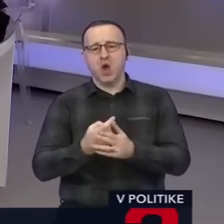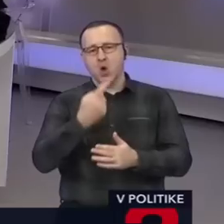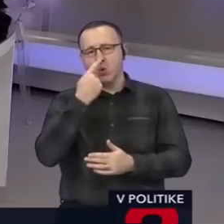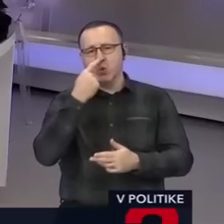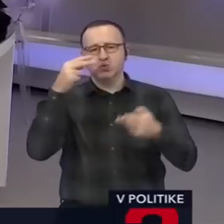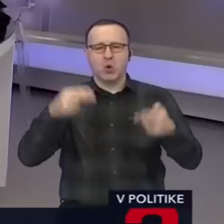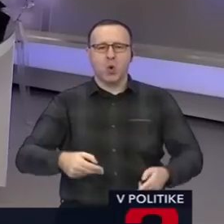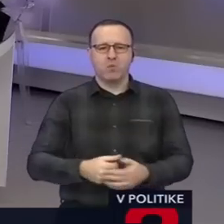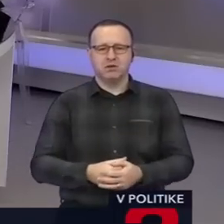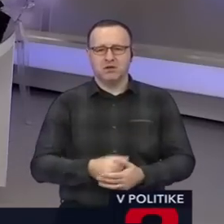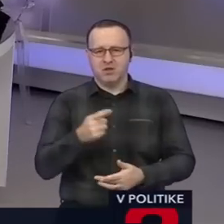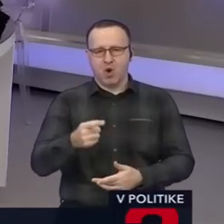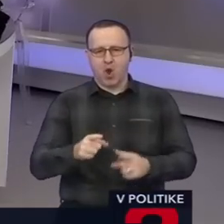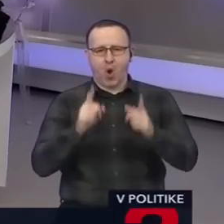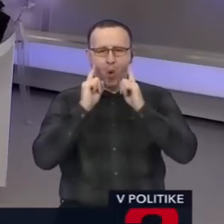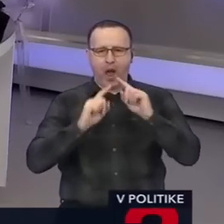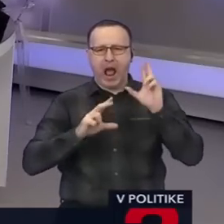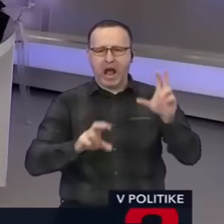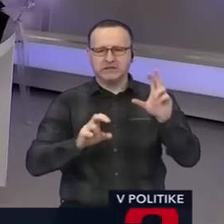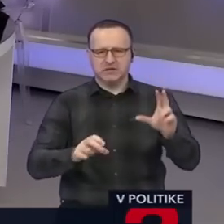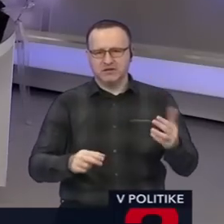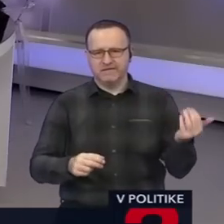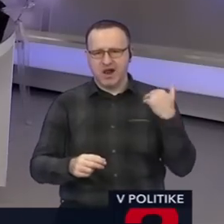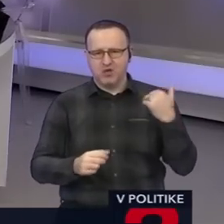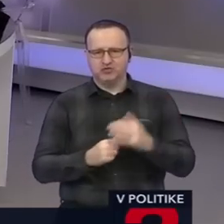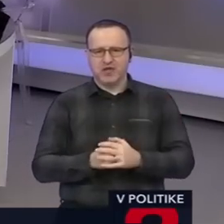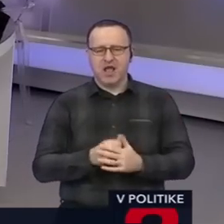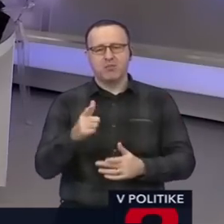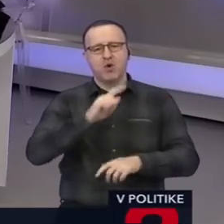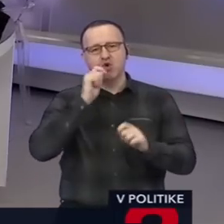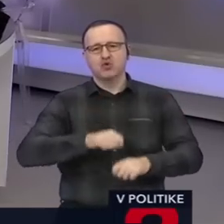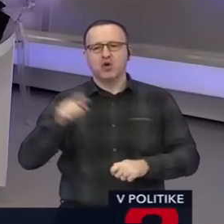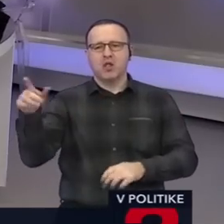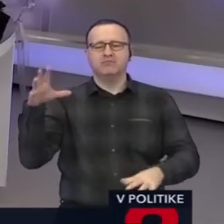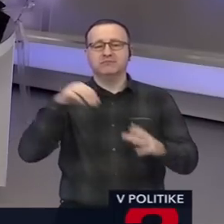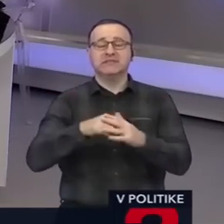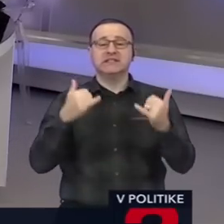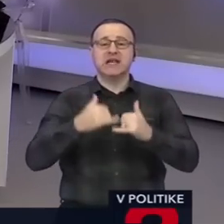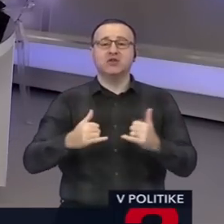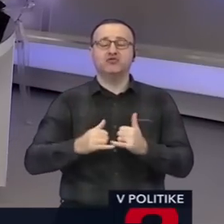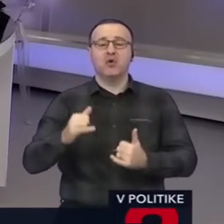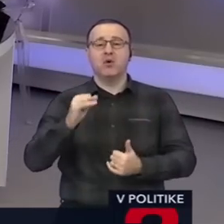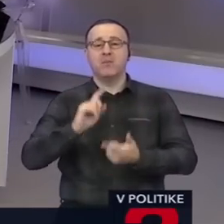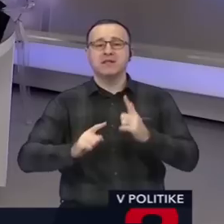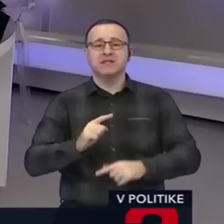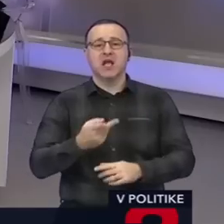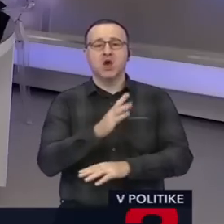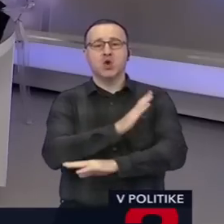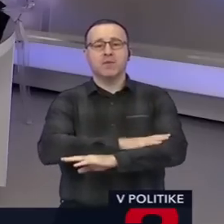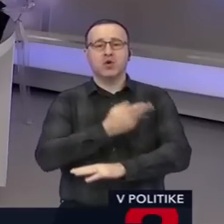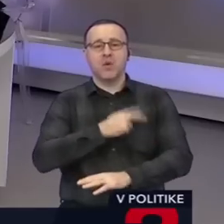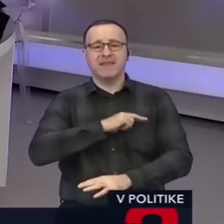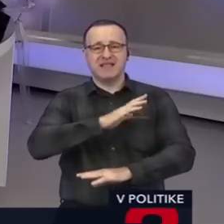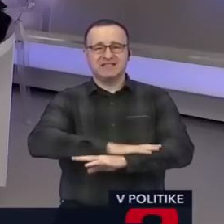čo sa ukázalo, že to bol čistý hoax a nezmysel, alebo keď sa rozhodol, že bude vstupovať do zahranično-politických kompetencií vlády a písať 35